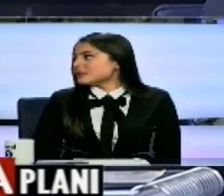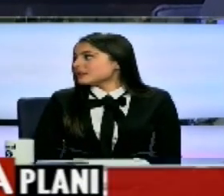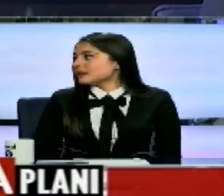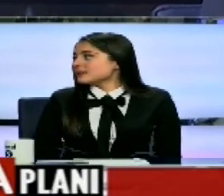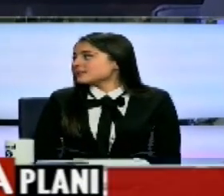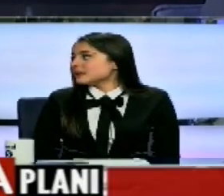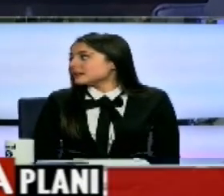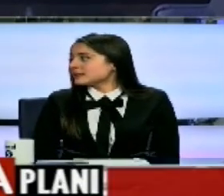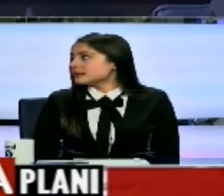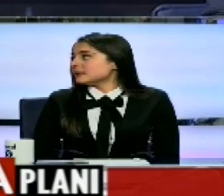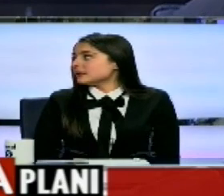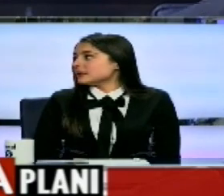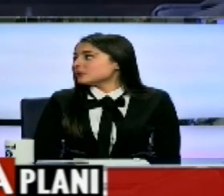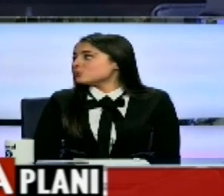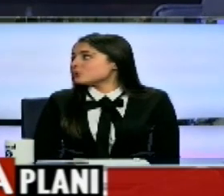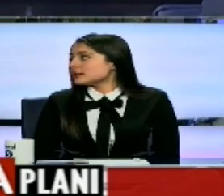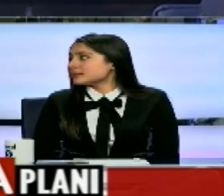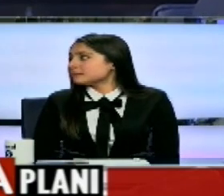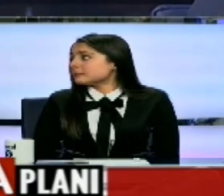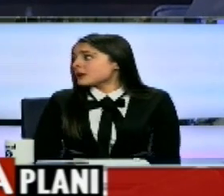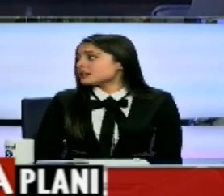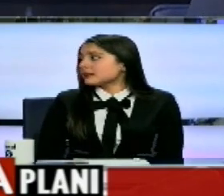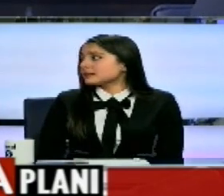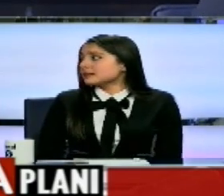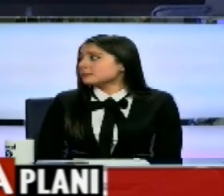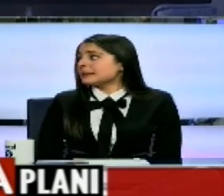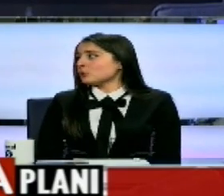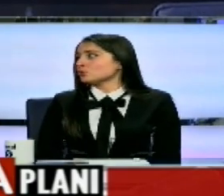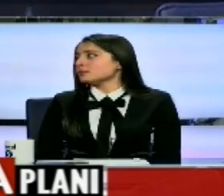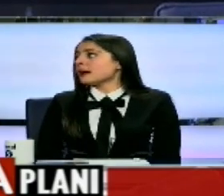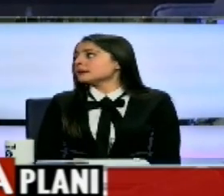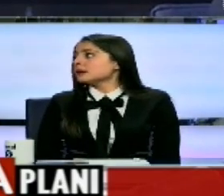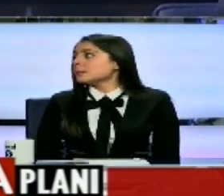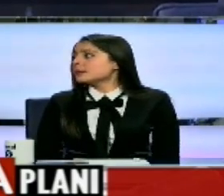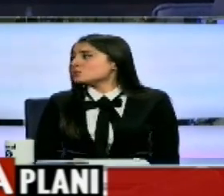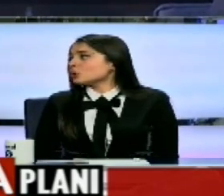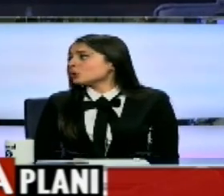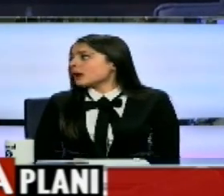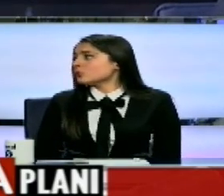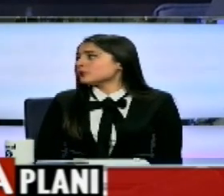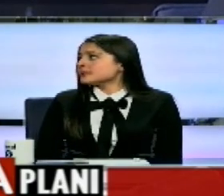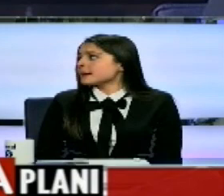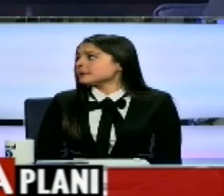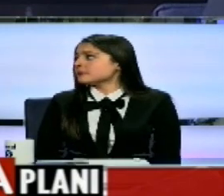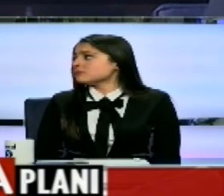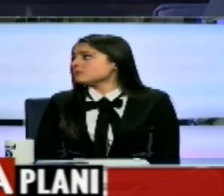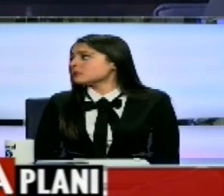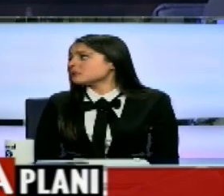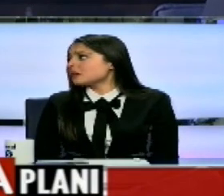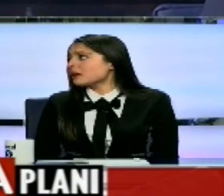Mart Çanakkale Zaferi ile ilgili düşüncelerim ilk başlarda bilmiyordum. Yani bana söylüyorlardı